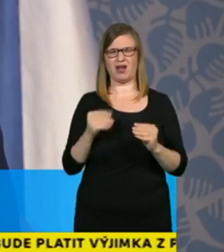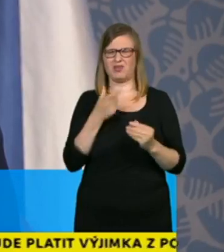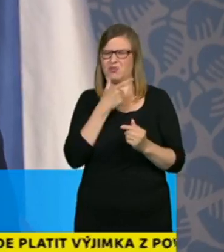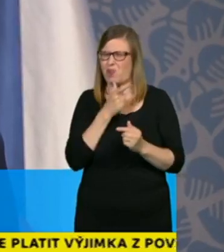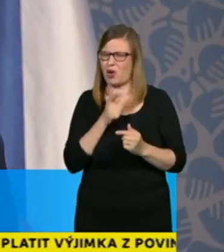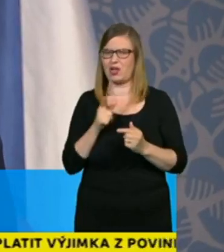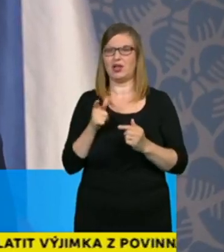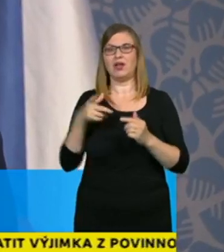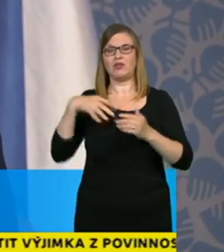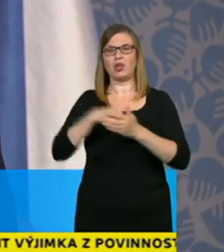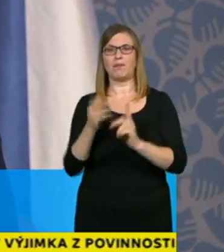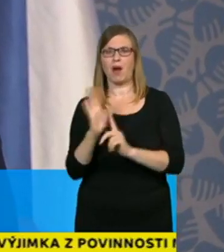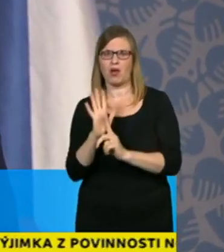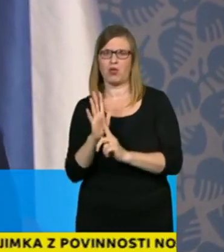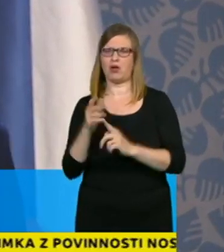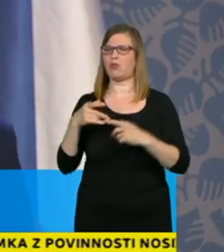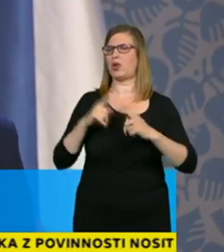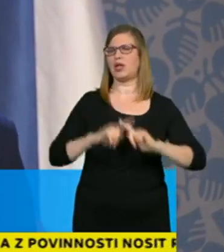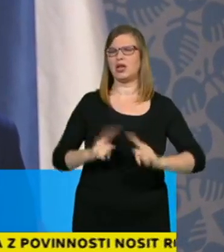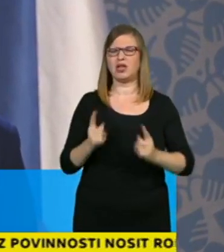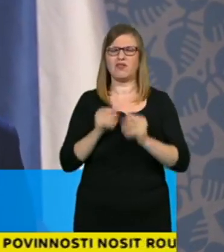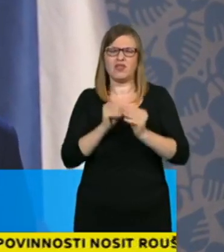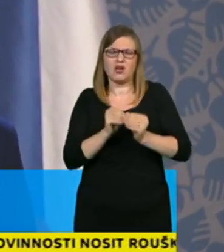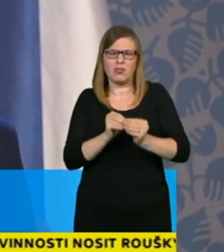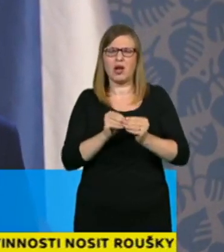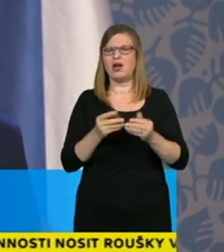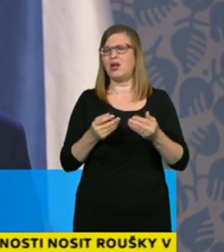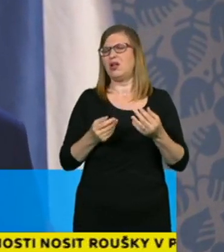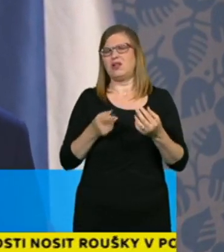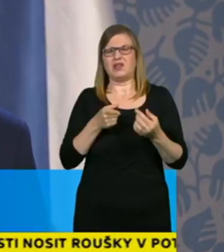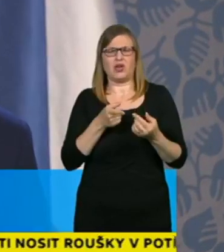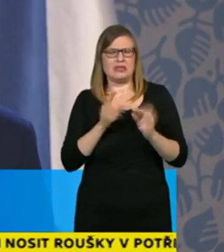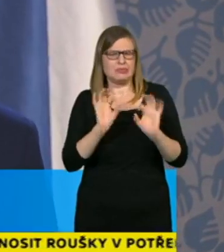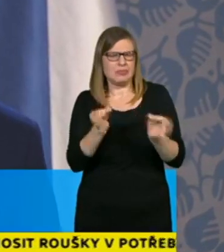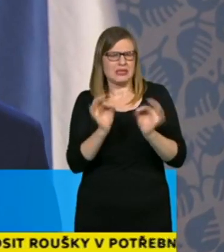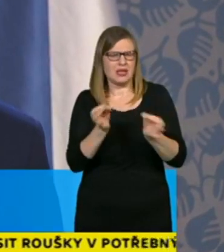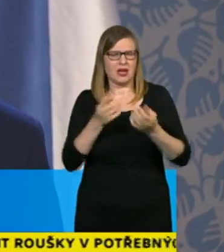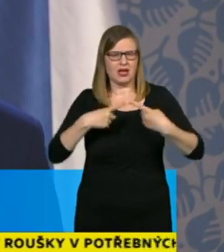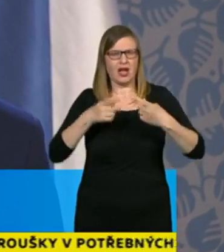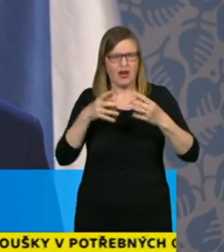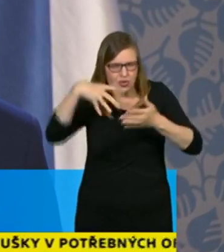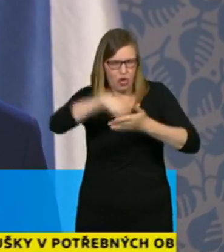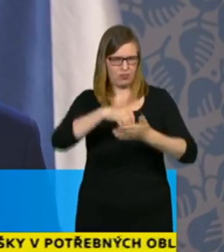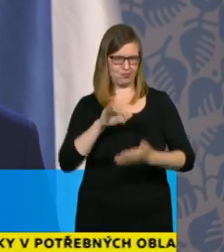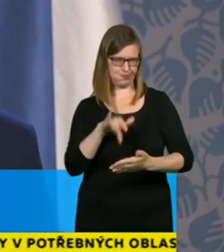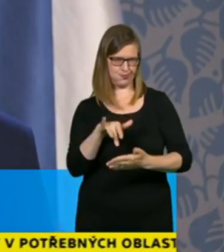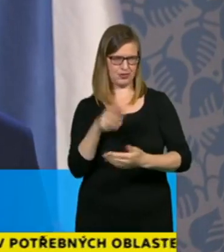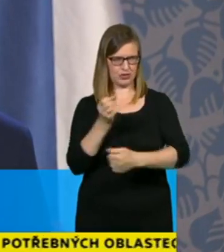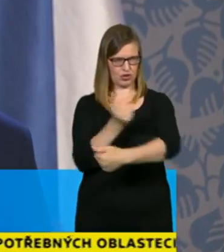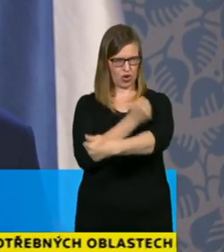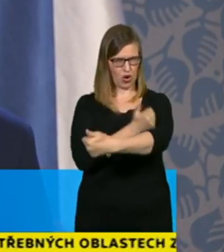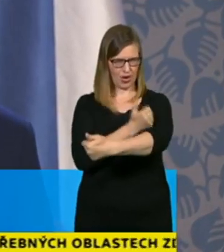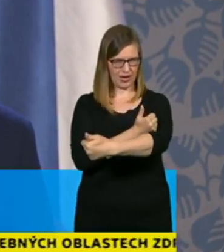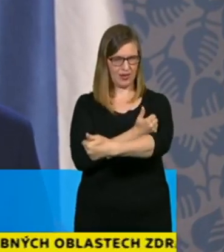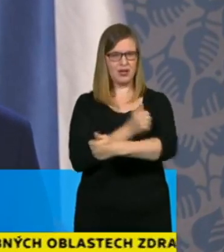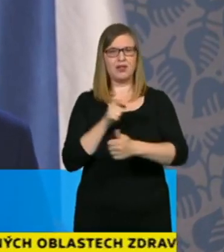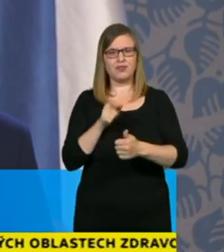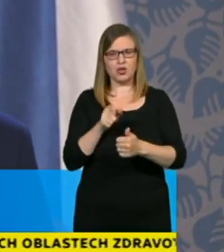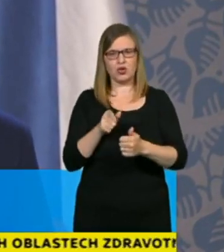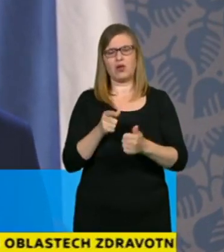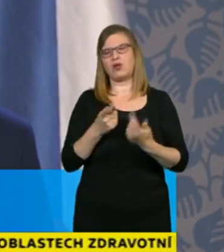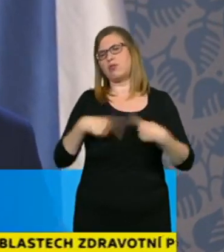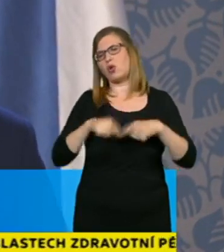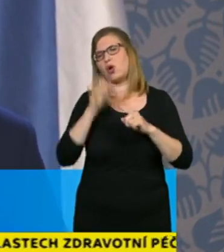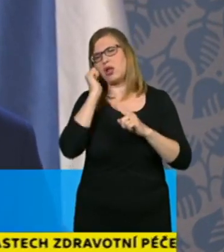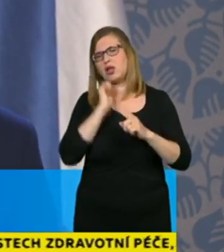hrozí zneužití z hlediska třeba výroby drog a podobně, takže tam jsou zkrátka poměrně přísná pravidla na základě tohoto